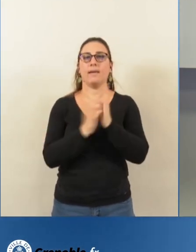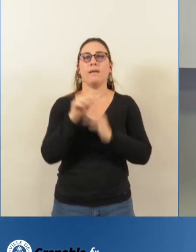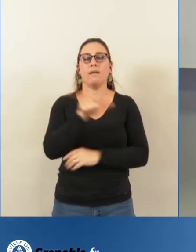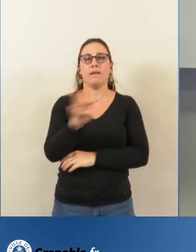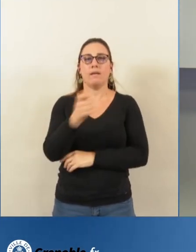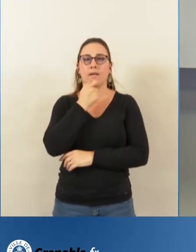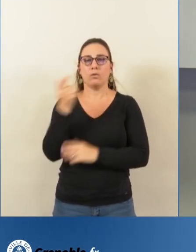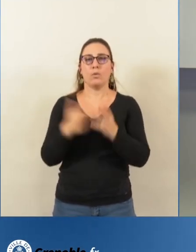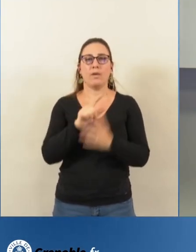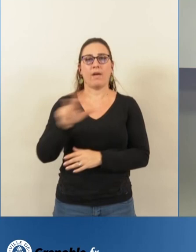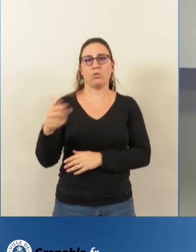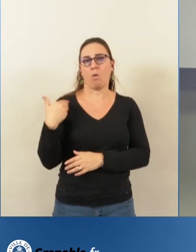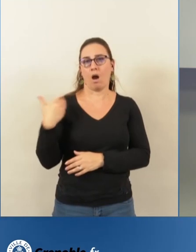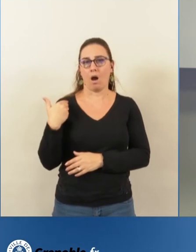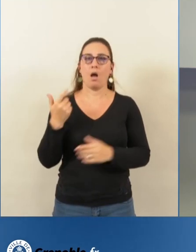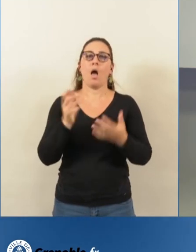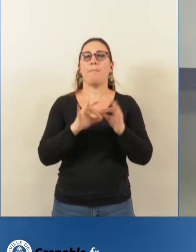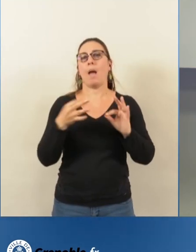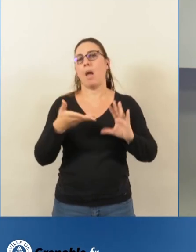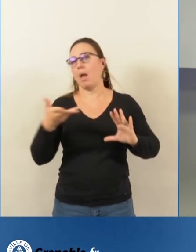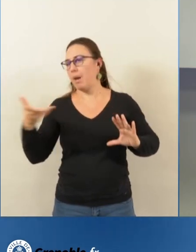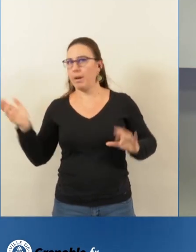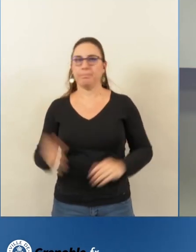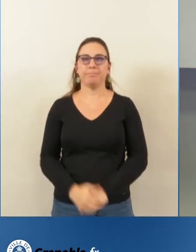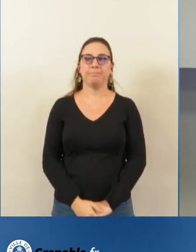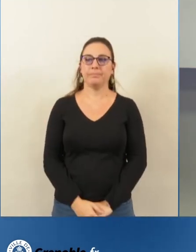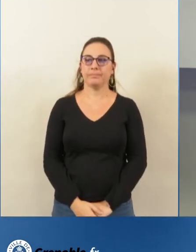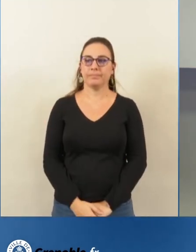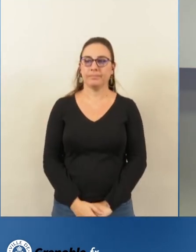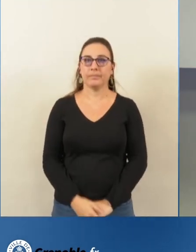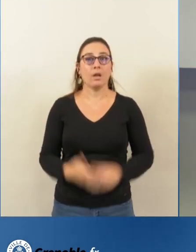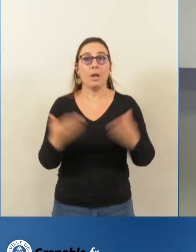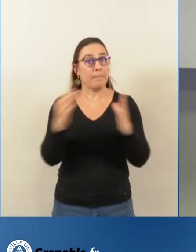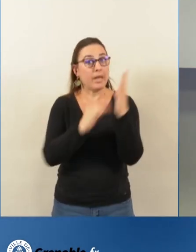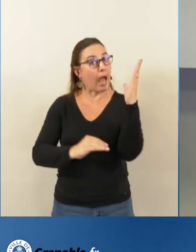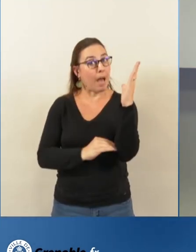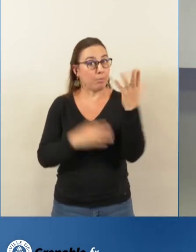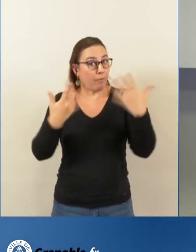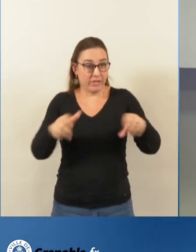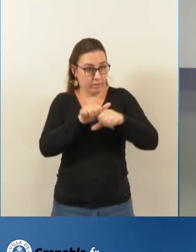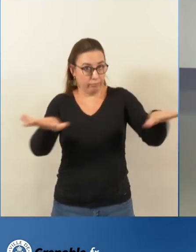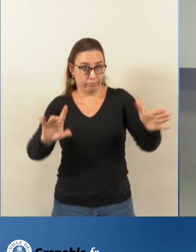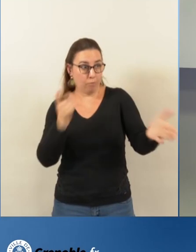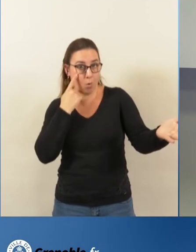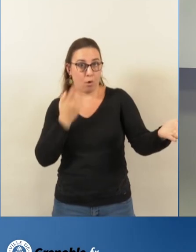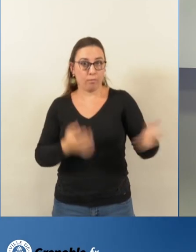mars 2023 portant abrogation mais c'est amendement a été circulé